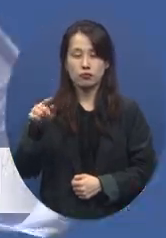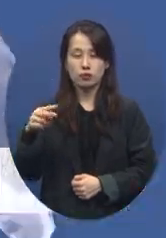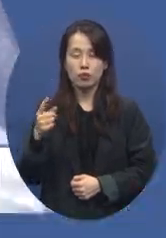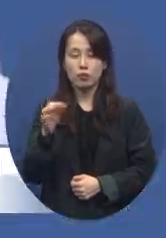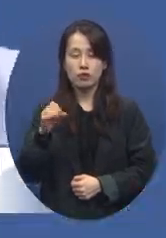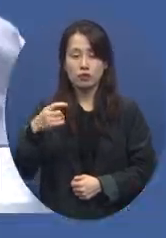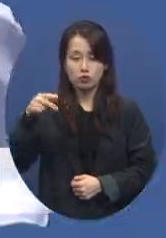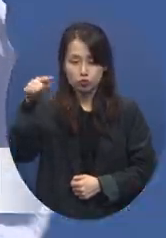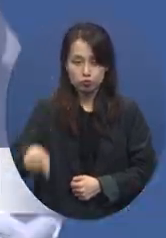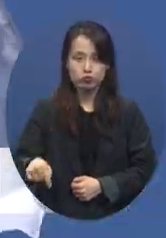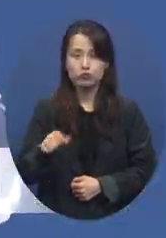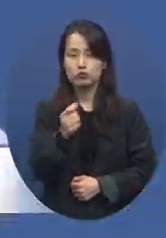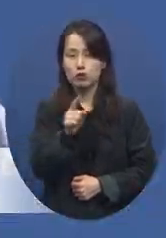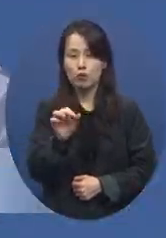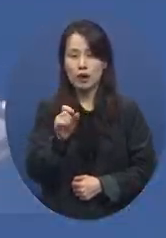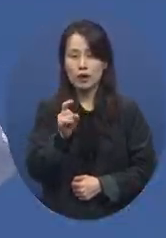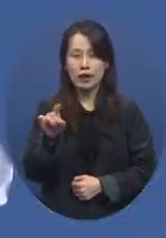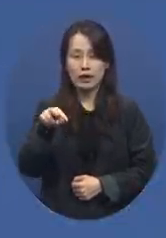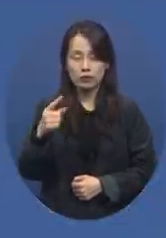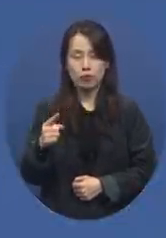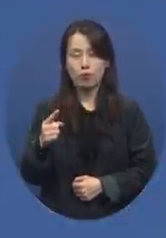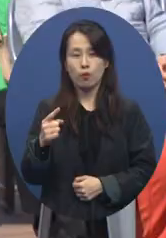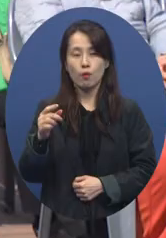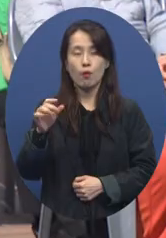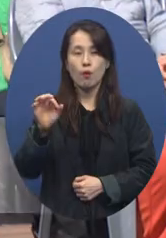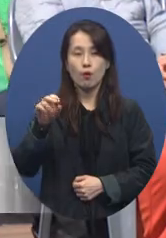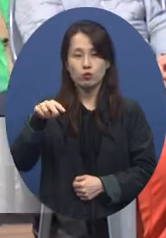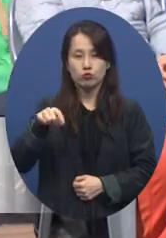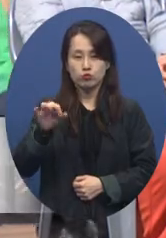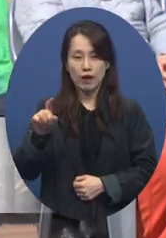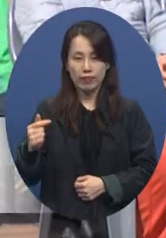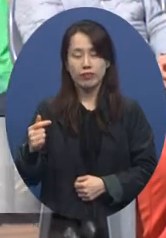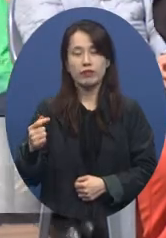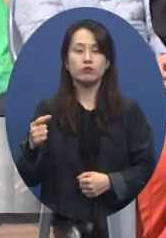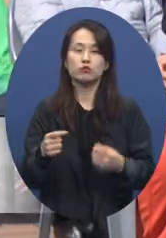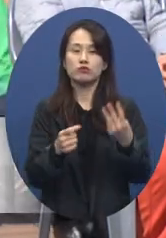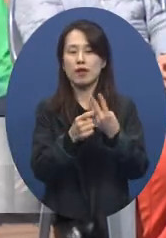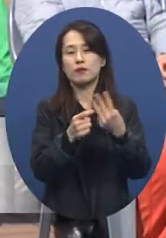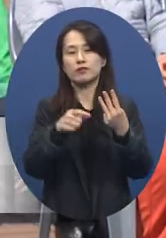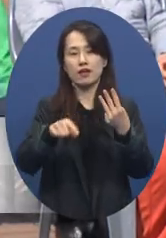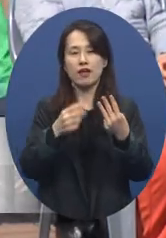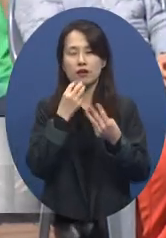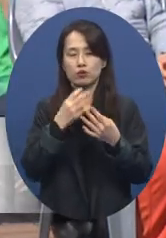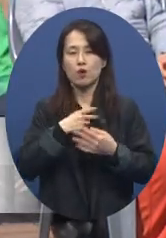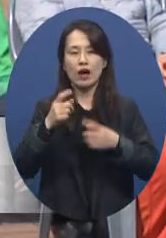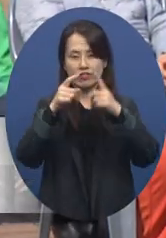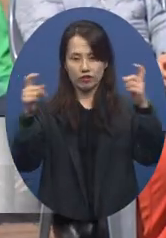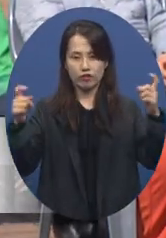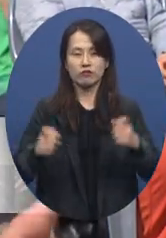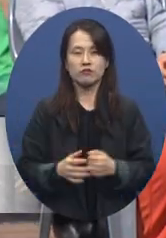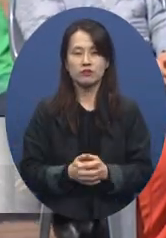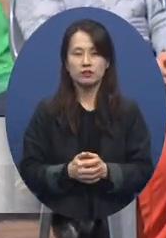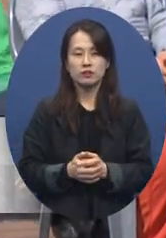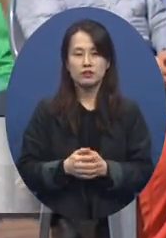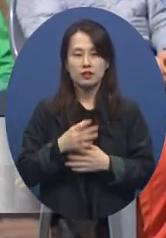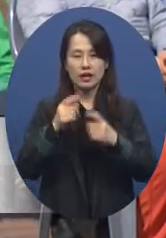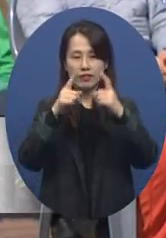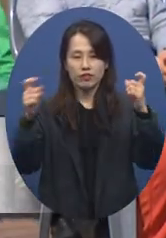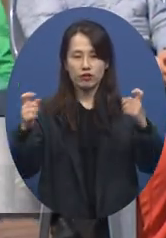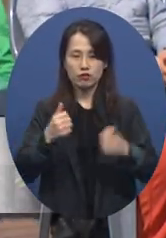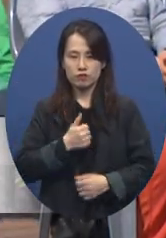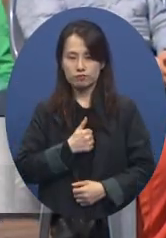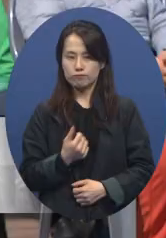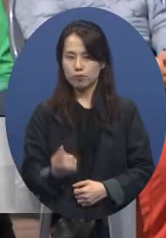함께 전국 3대 실력 항쟁지로 꼽힙니다. 이 안성의 자긍심을 높이고 또 이런 행사를 통해서 남북한이